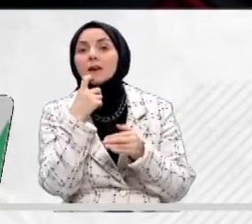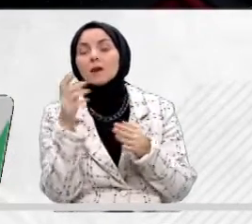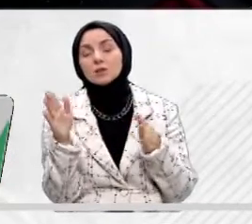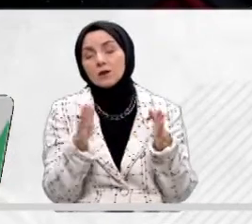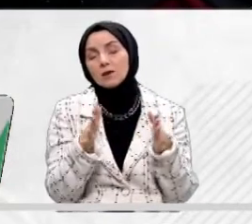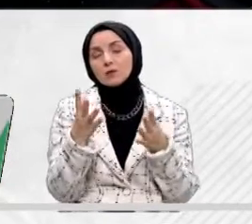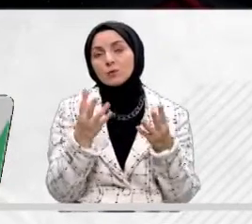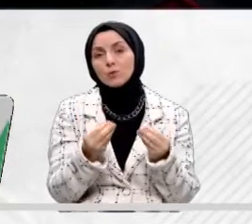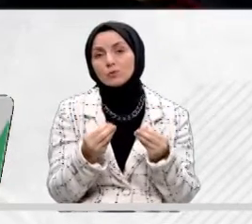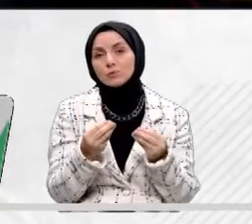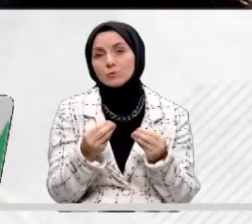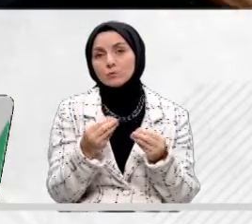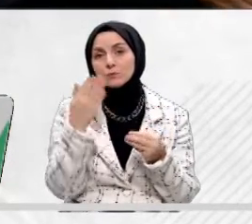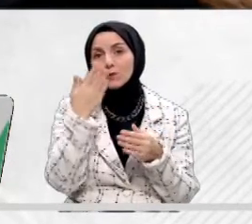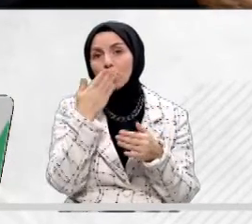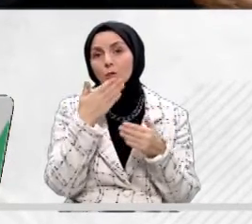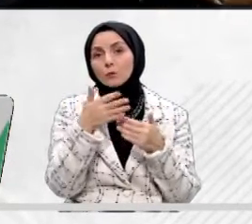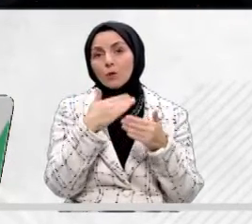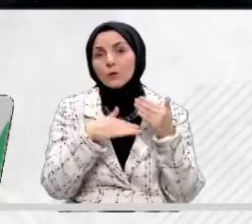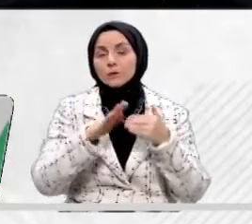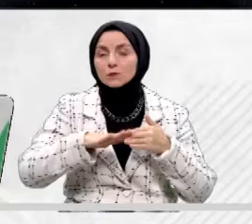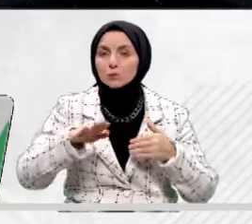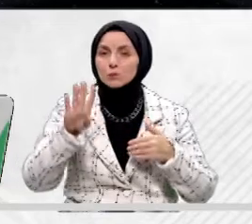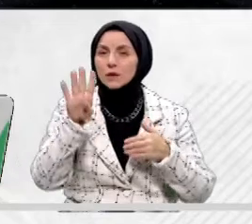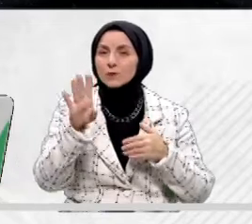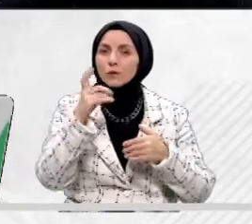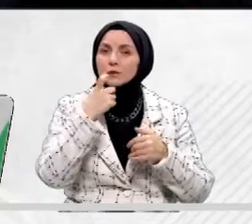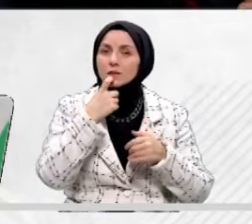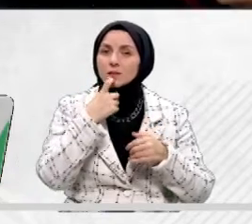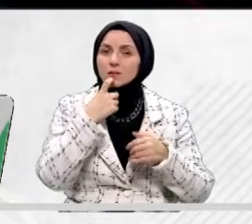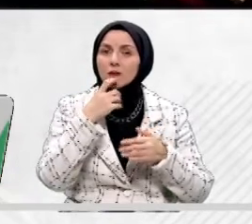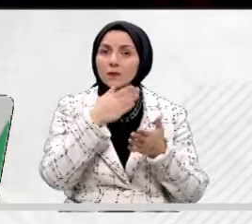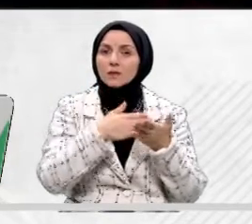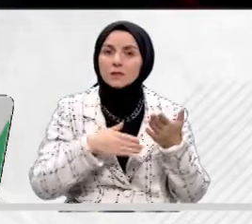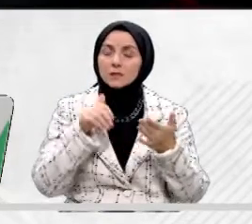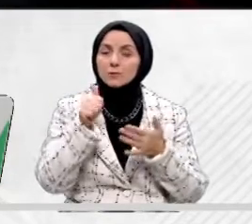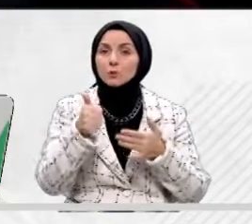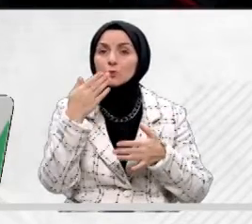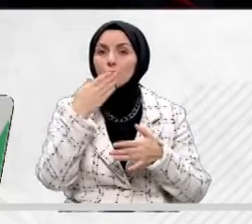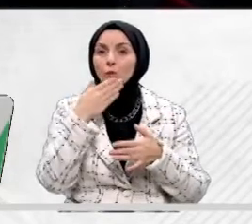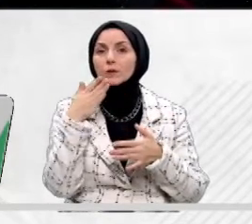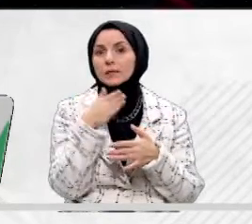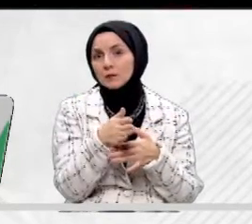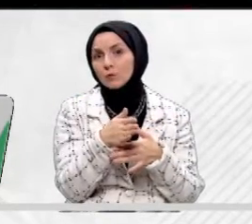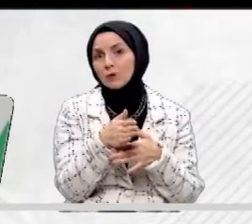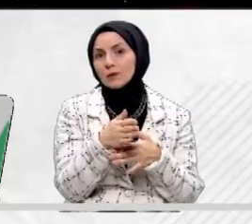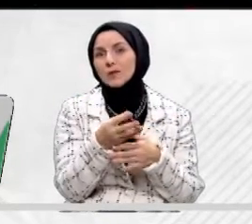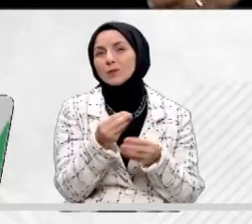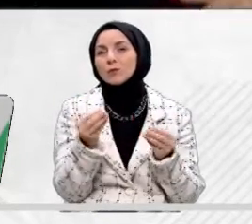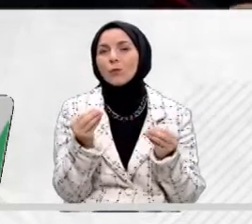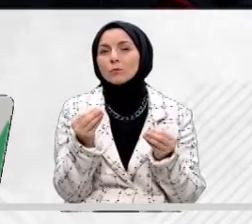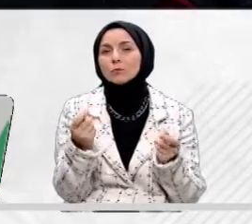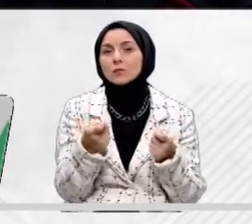çocuklar genellikle tanıştıklarında 4 yaşında yarım gün gidiyorlar Evet sonra 5 sınıfta da yarım gün yani Çok çalışan annenin çocukları değilse